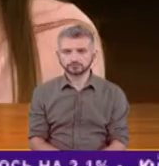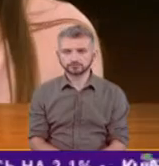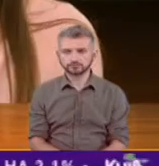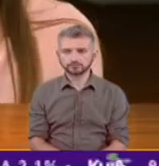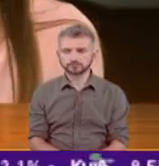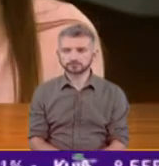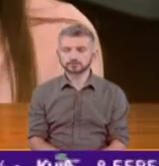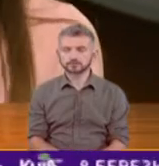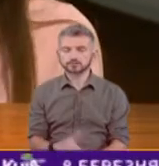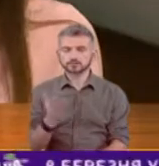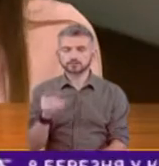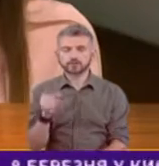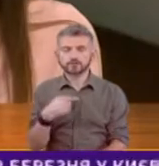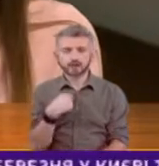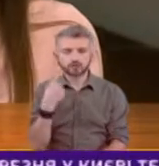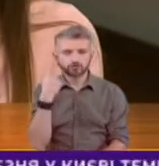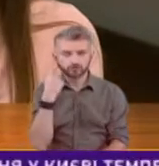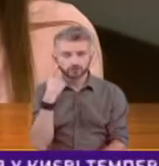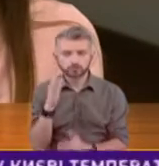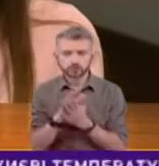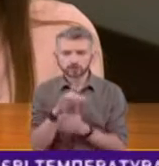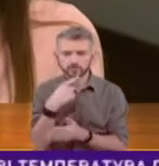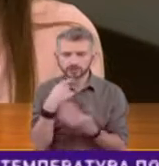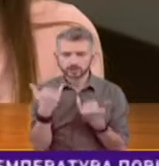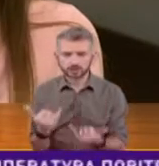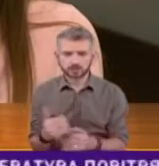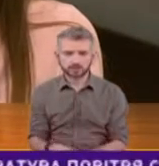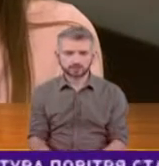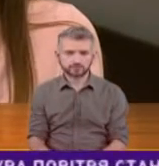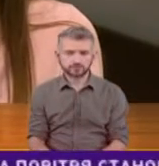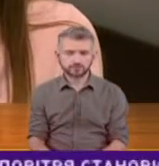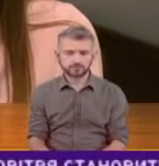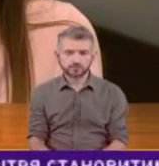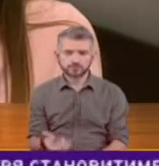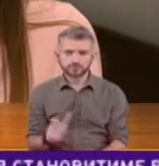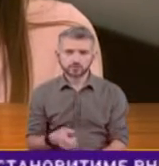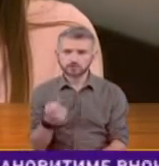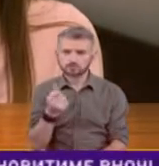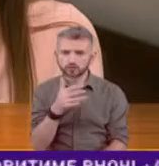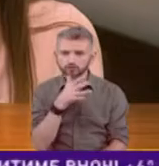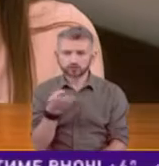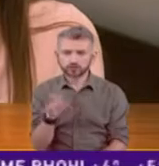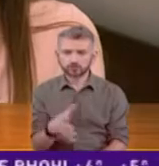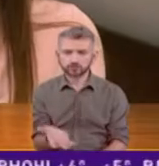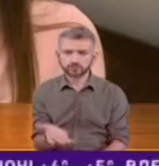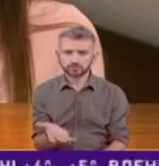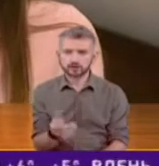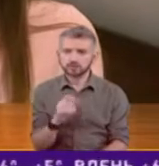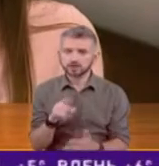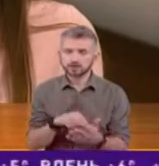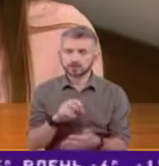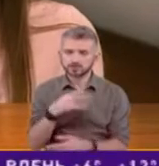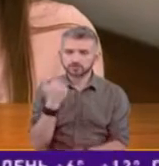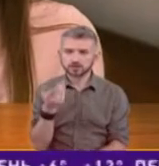Так, якщо ви нас чуєте, то будь ласка, говоріть прямо зараз, тому що дуже мало часу залишилося. Є питання?